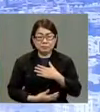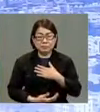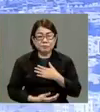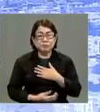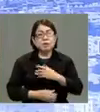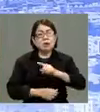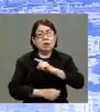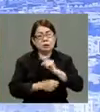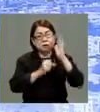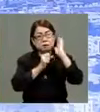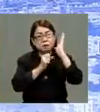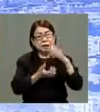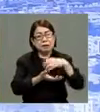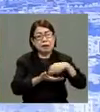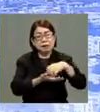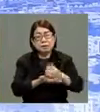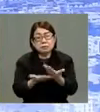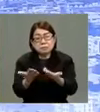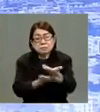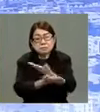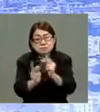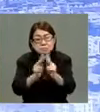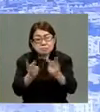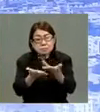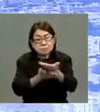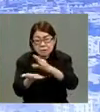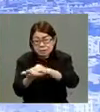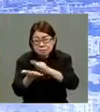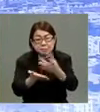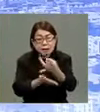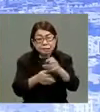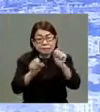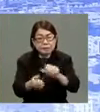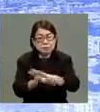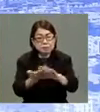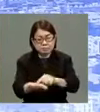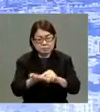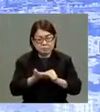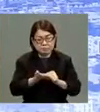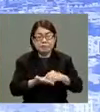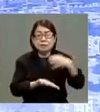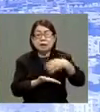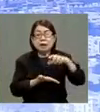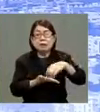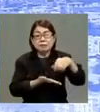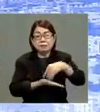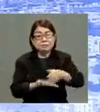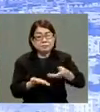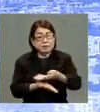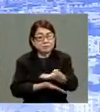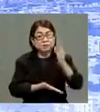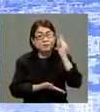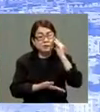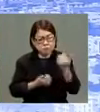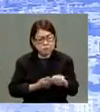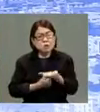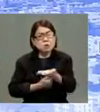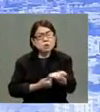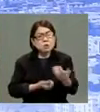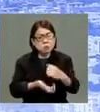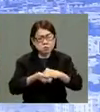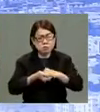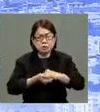ษกก็จะเอาข้อมูลชุดที่มีการศึกษาหรือมีมติมานำเรียนต่อไปครับแต่ณตอนนี้ก็ต้องขอความร่วมมือในการที่เราจะยัง